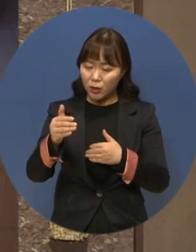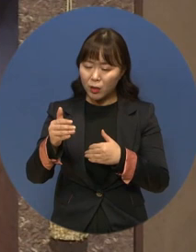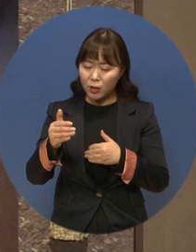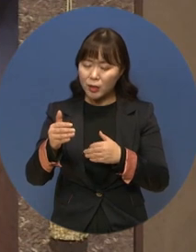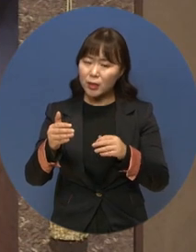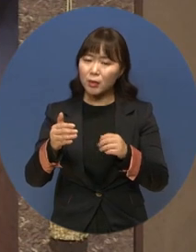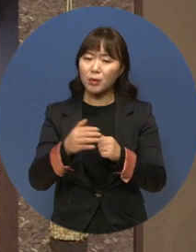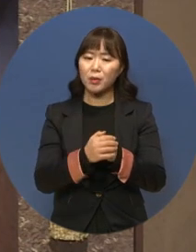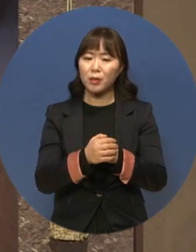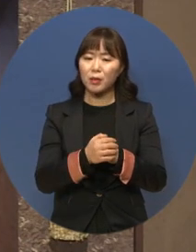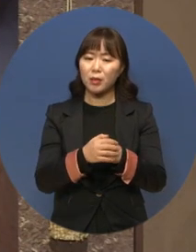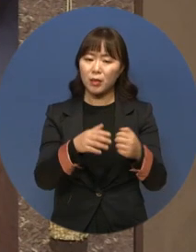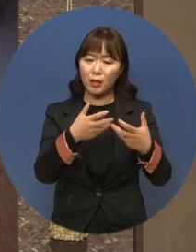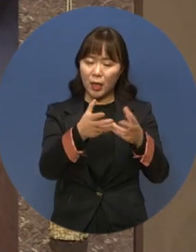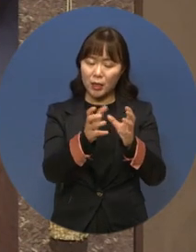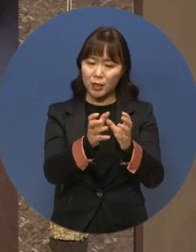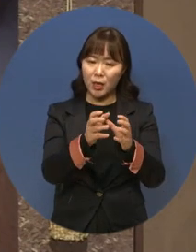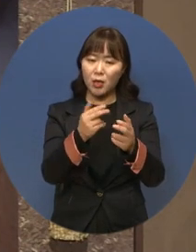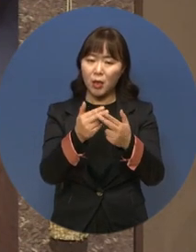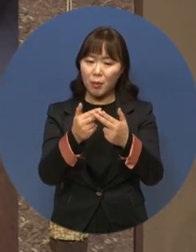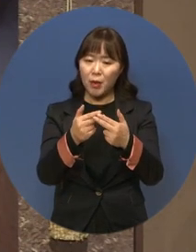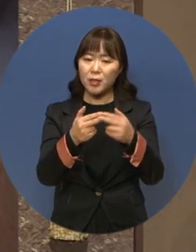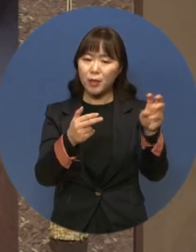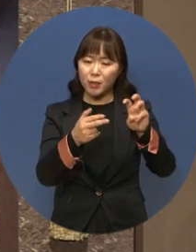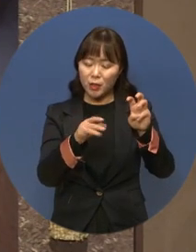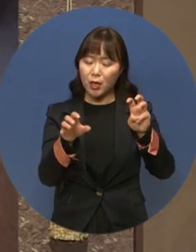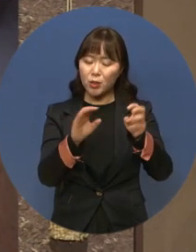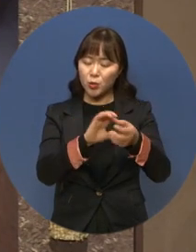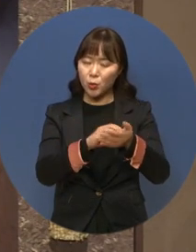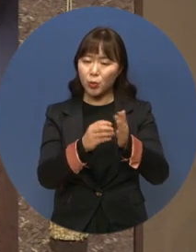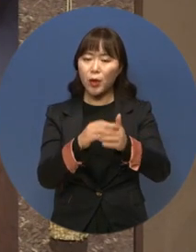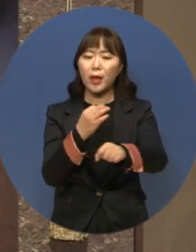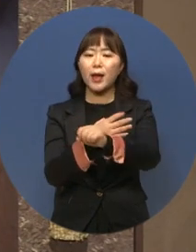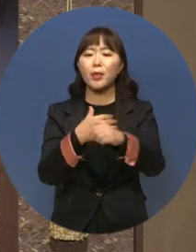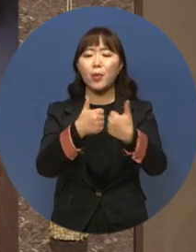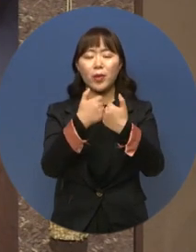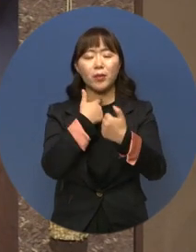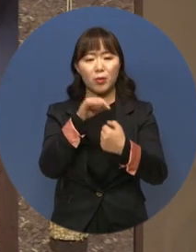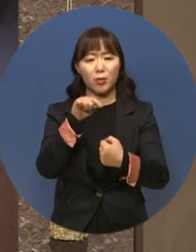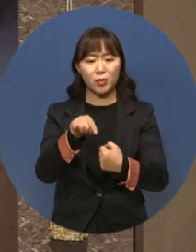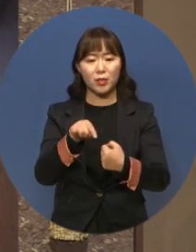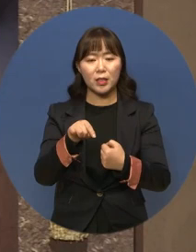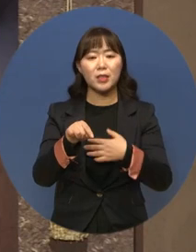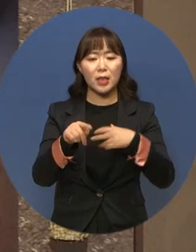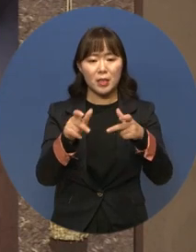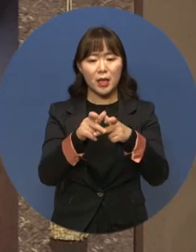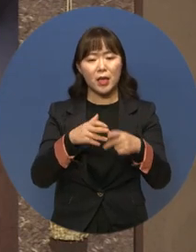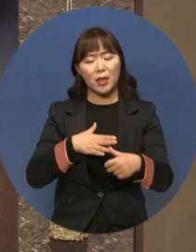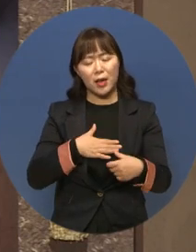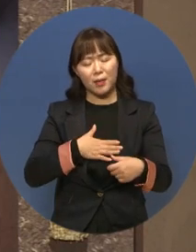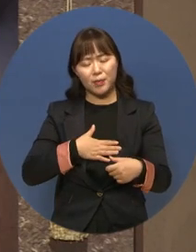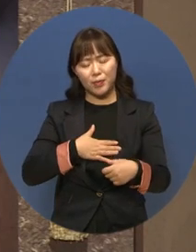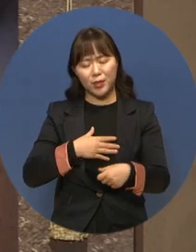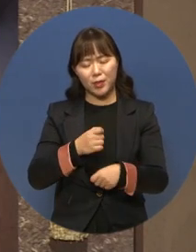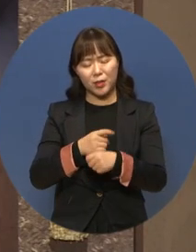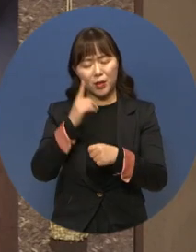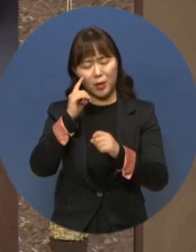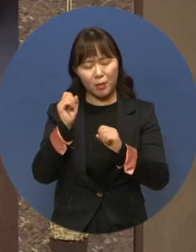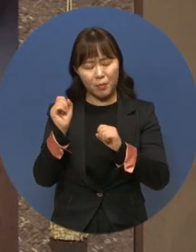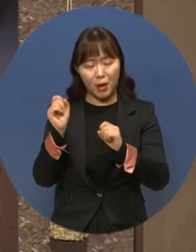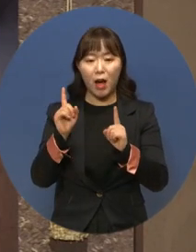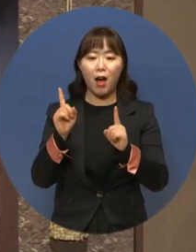30여 개그 단체하고 협회하고 간담회했던 부분들. 그것이 제 장애의 감수성을